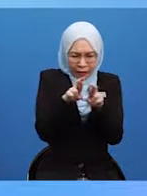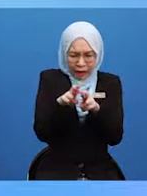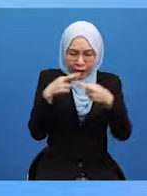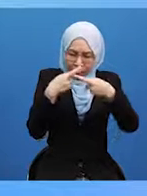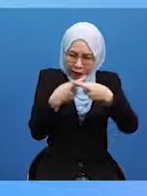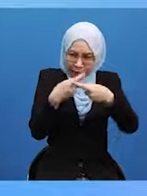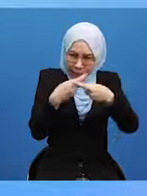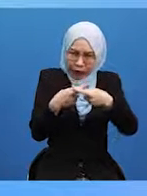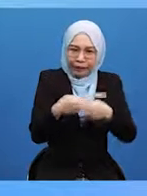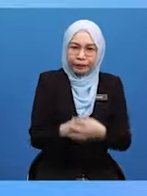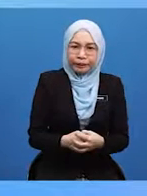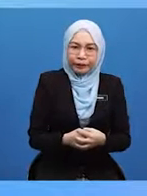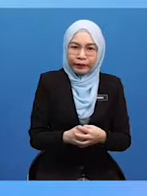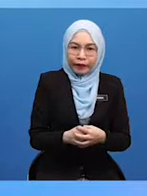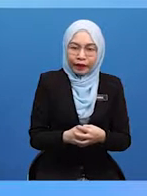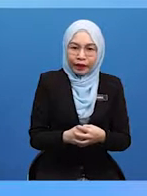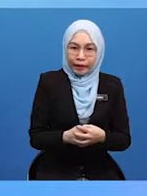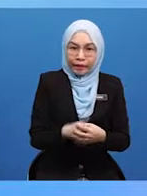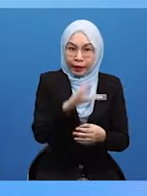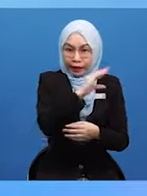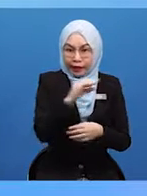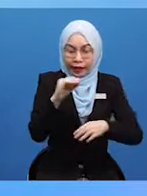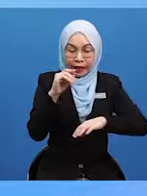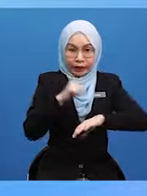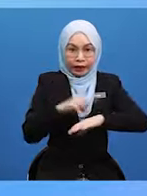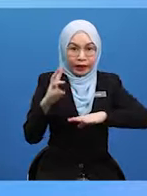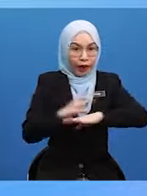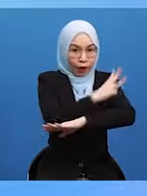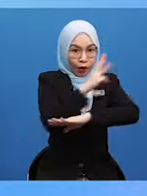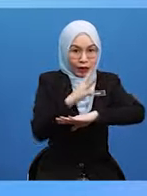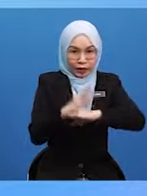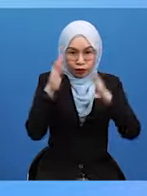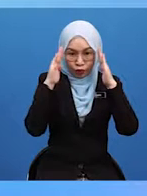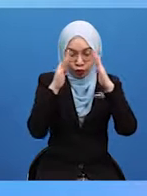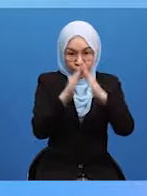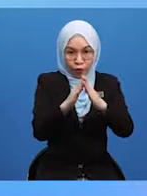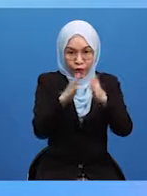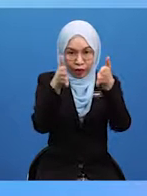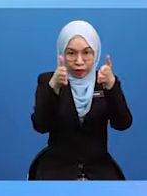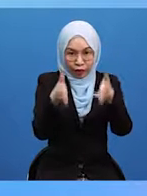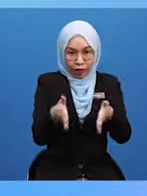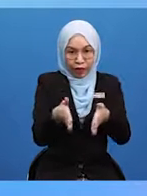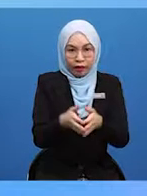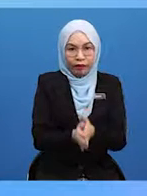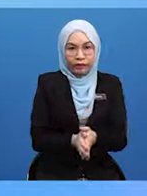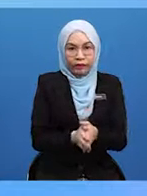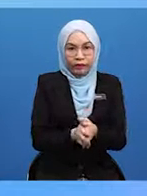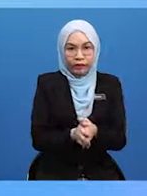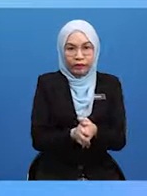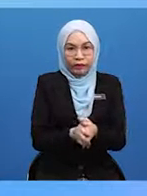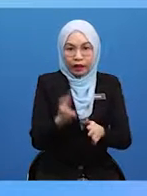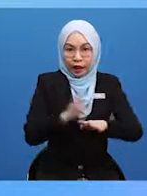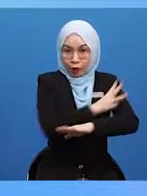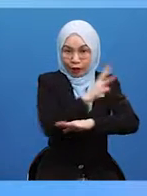terutamanya kawasan tumpuan penduduk. Selain itu, pola ini terdapat di